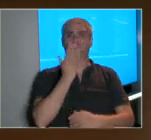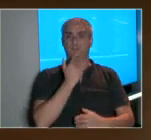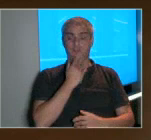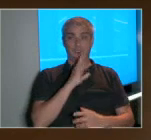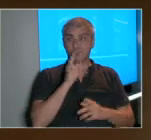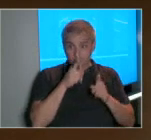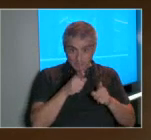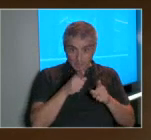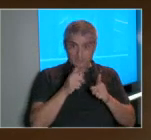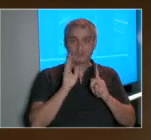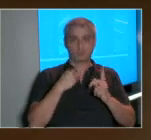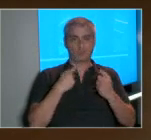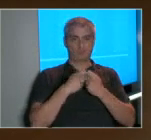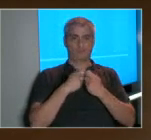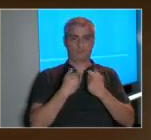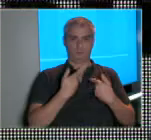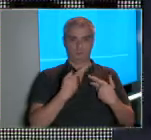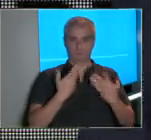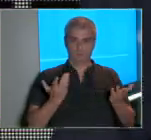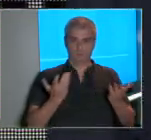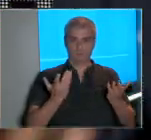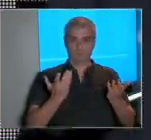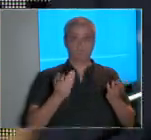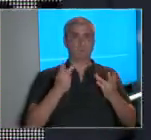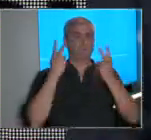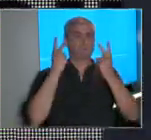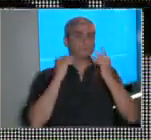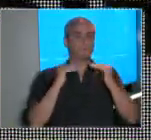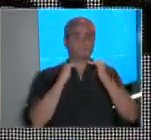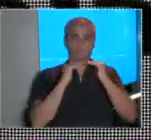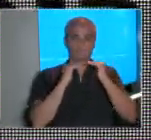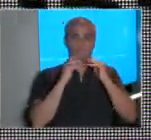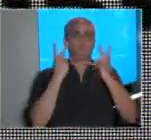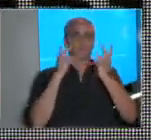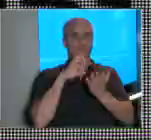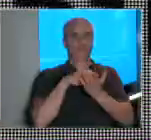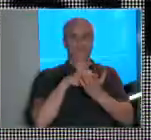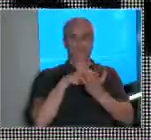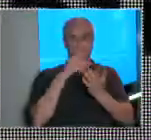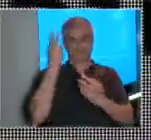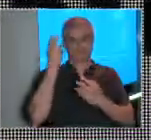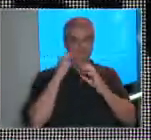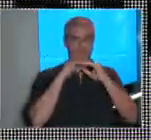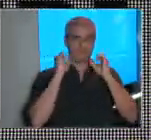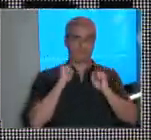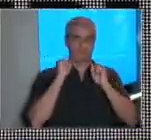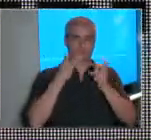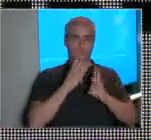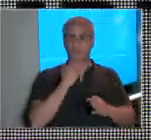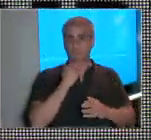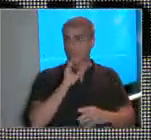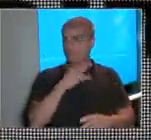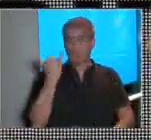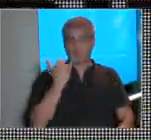עם אלה יש לי שותפות גורל. עיקרון השוויון הוא מרכיב ליבה בבסיס השיטה הישראלית.